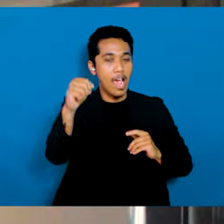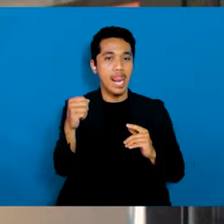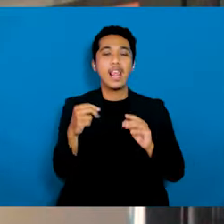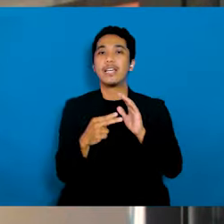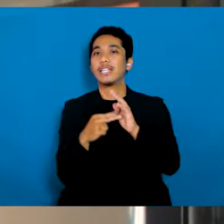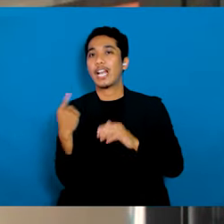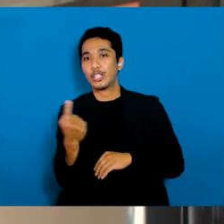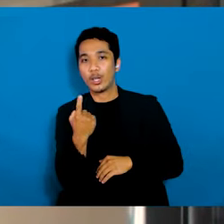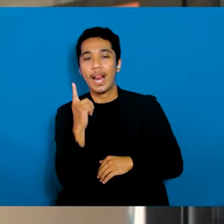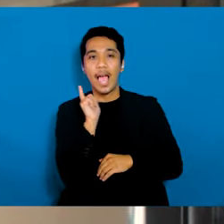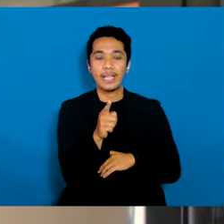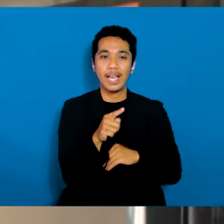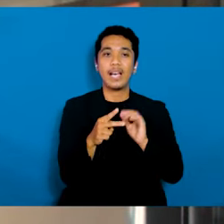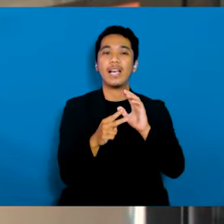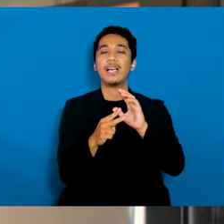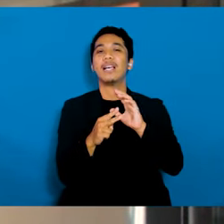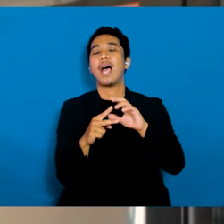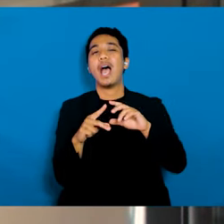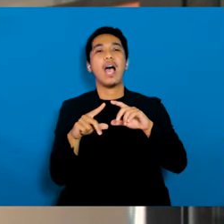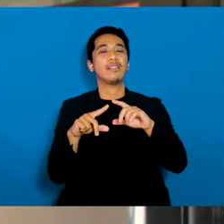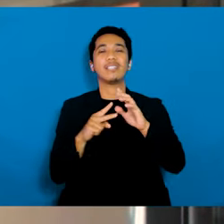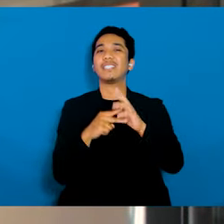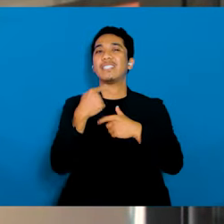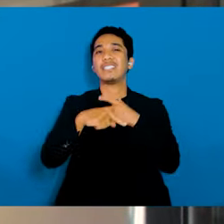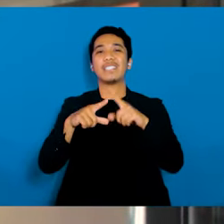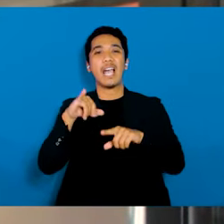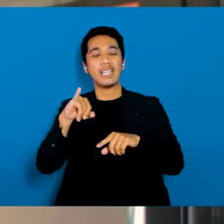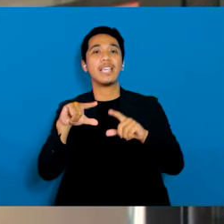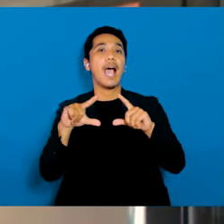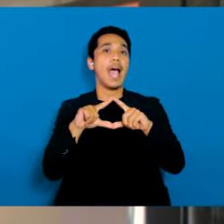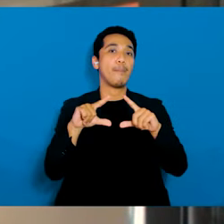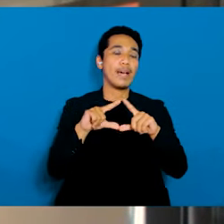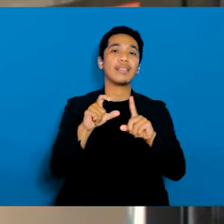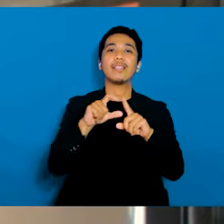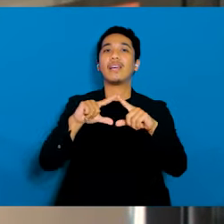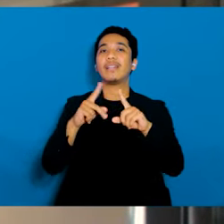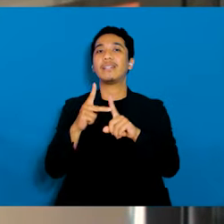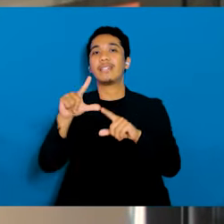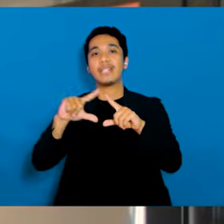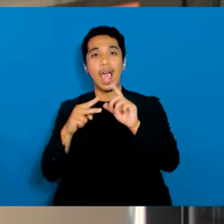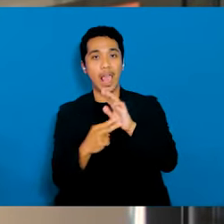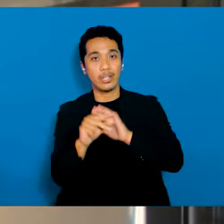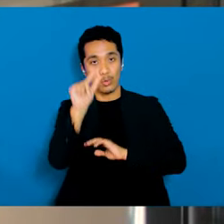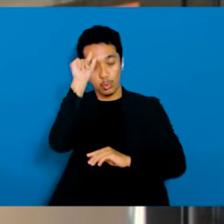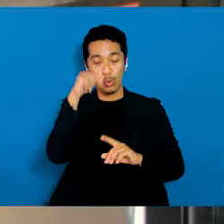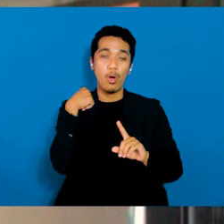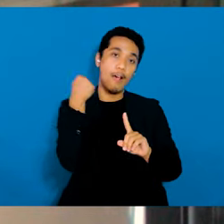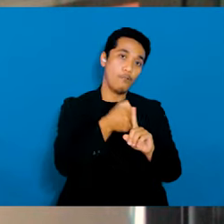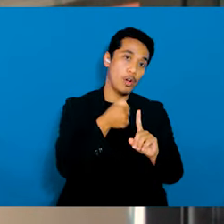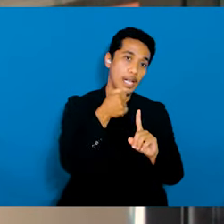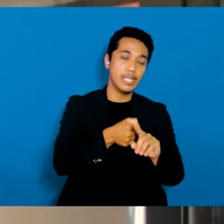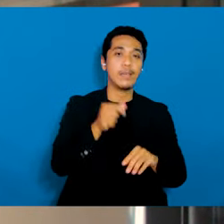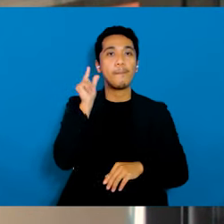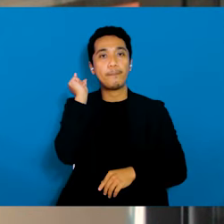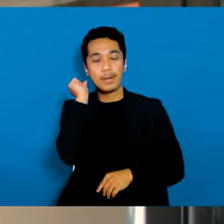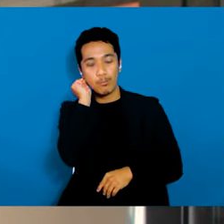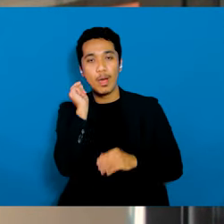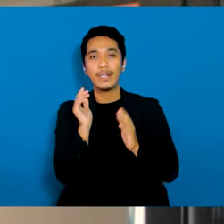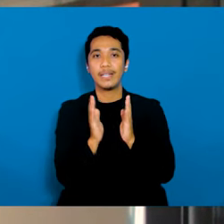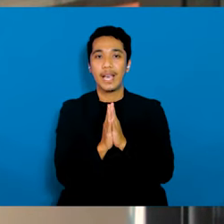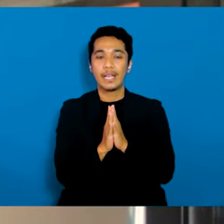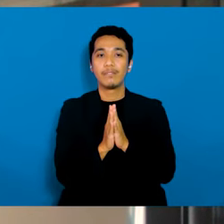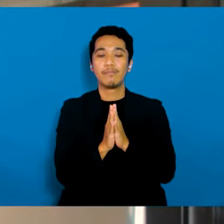pahlawan nasional ya, ada Nyai Haji Ahmad Dahlan ya, beliau bergerak untuk